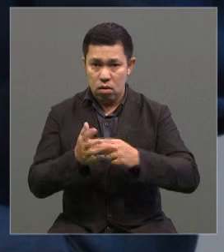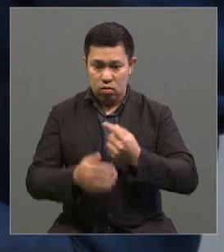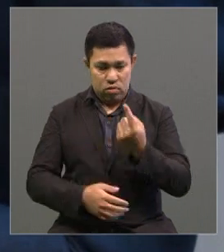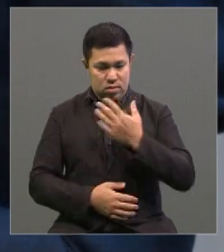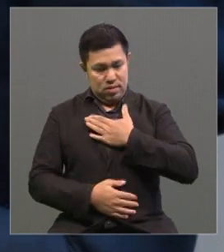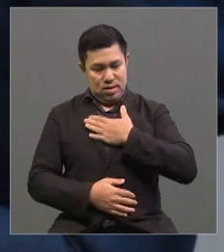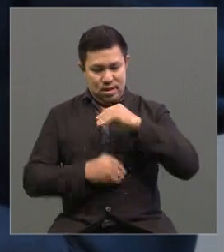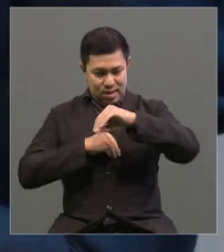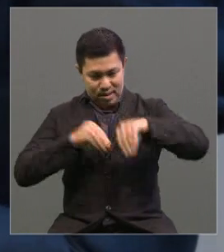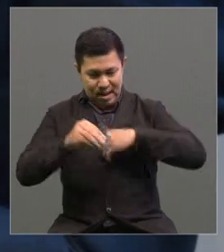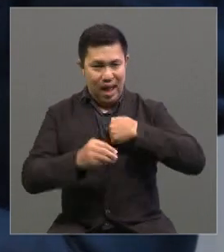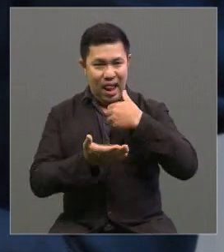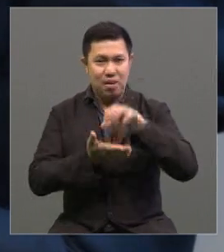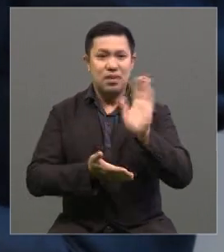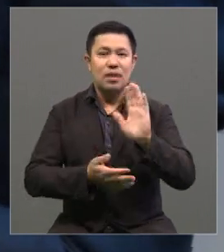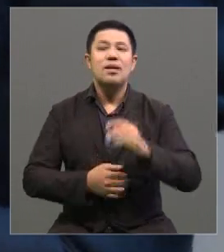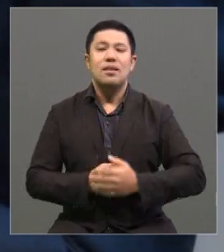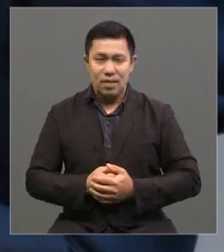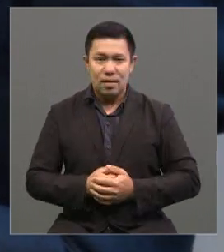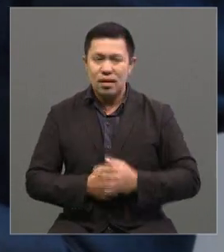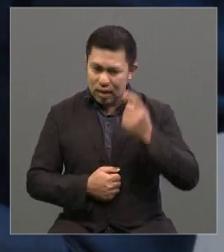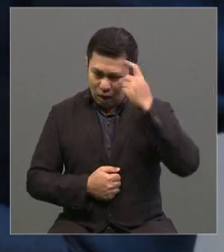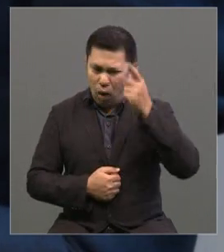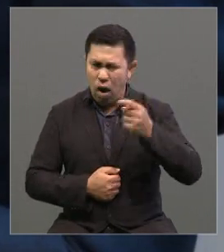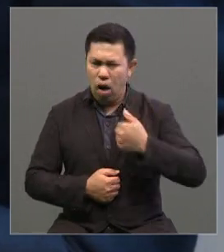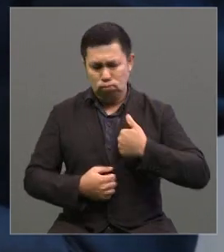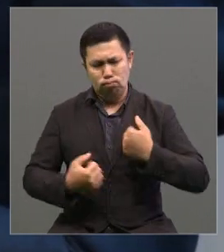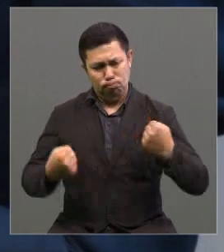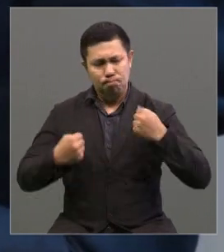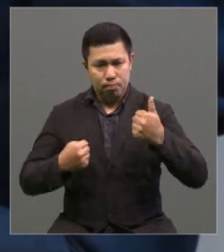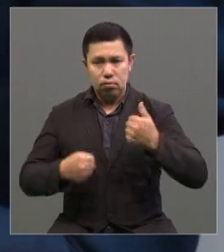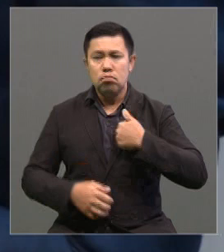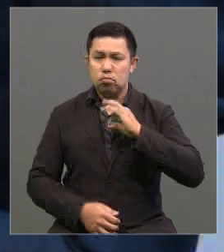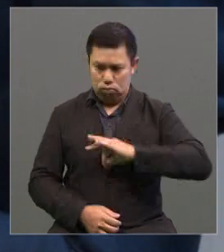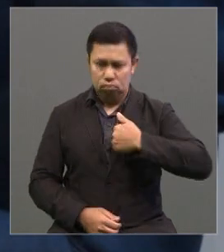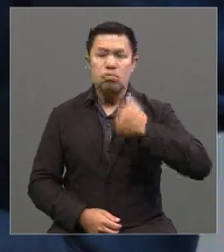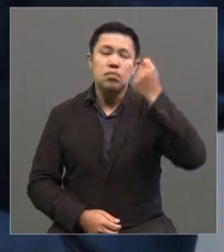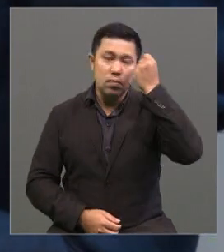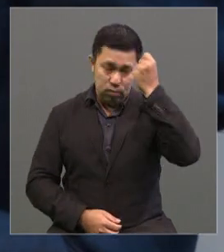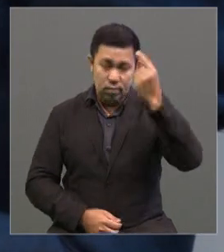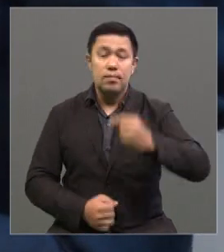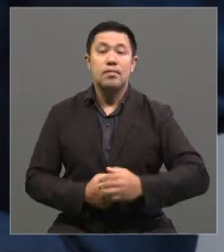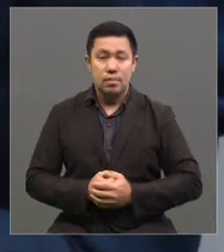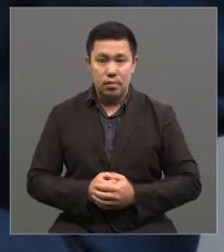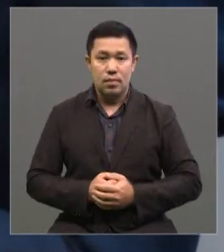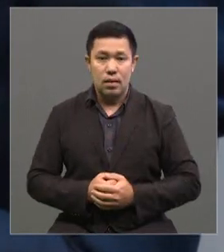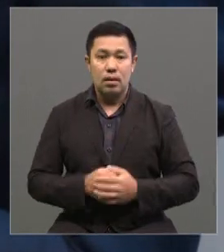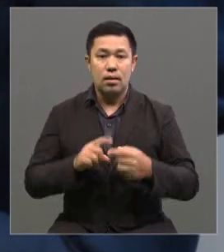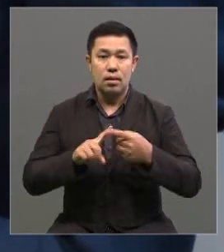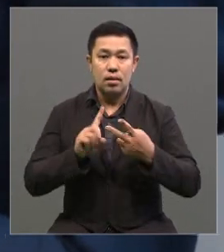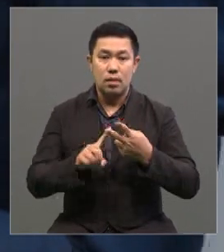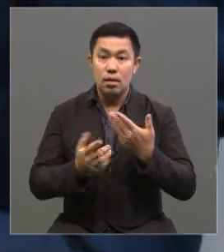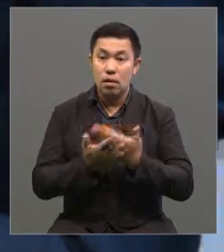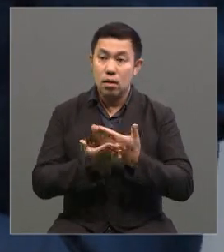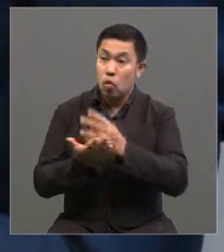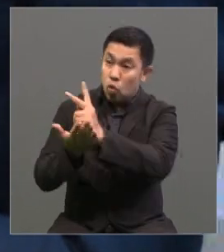ครับผมว่าหลายๆท่านเองก็ยังคิดว่าตัวเองยังไหวอยู่ผมเข้าใจความรู้สึกนี้นะครับเรื่องของการเข้าถึงแหล่งเงิน